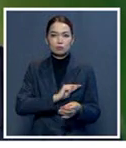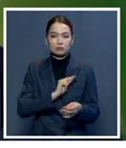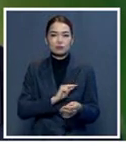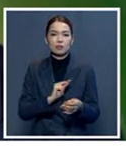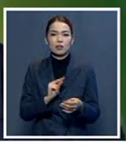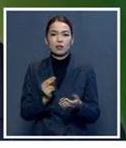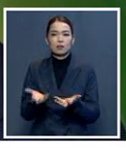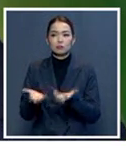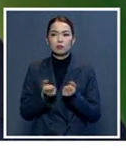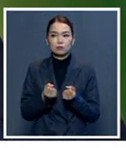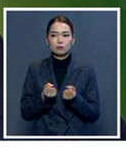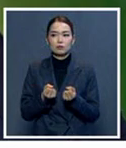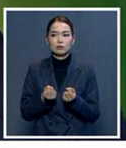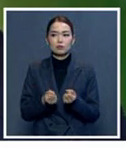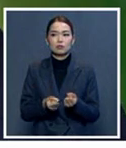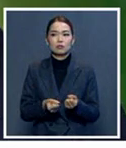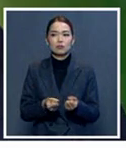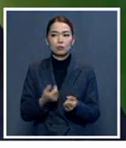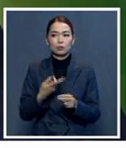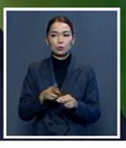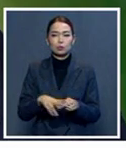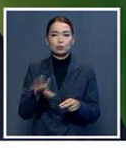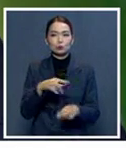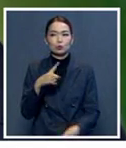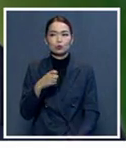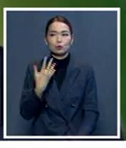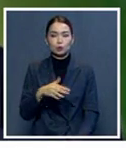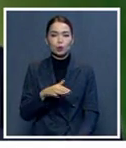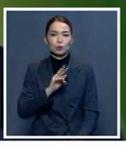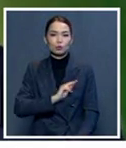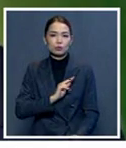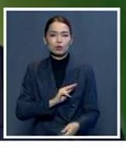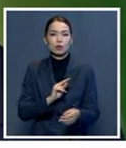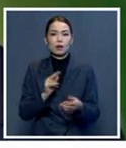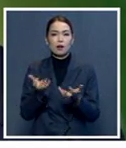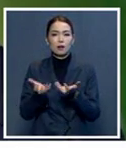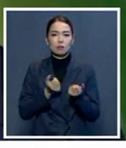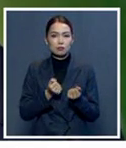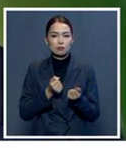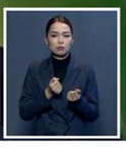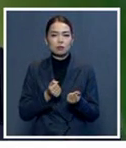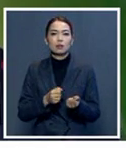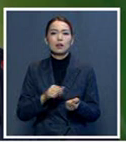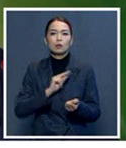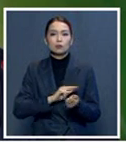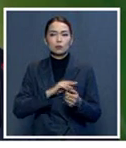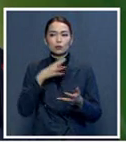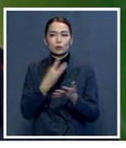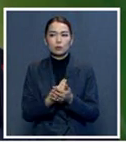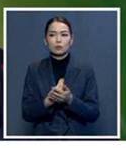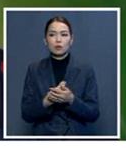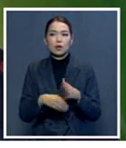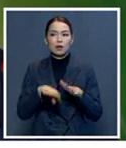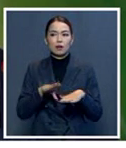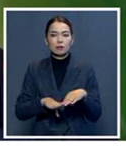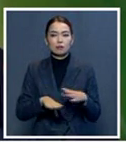қамтуда. Бұл өз кезегінде сотталғандардың түзелуіне оң ықпалын тигізуде. Сонымен қатар жұмысқа орналасқан сотталғандар өздерінің